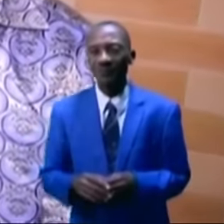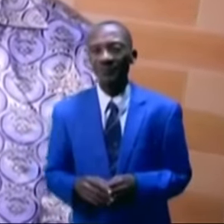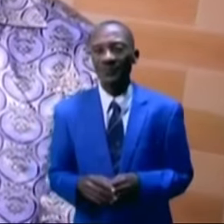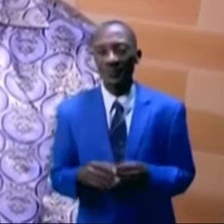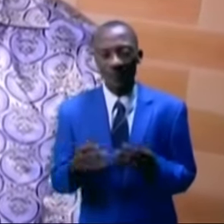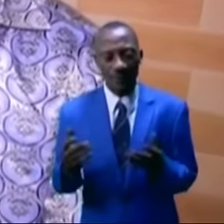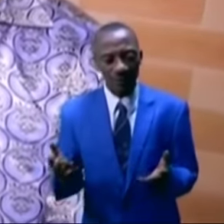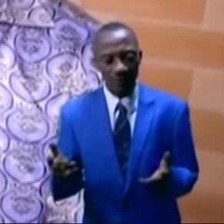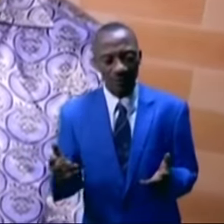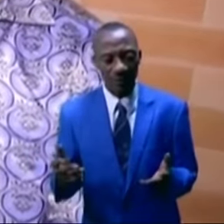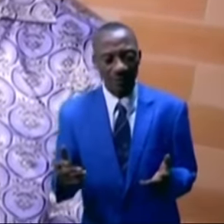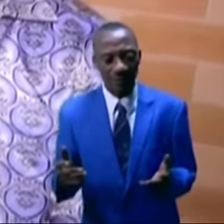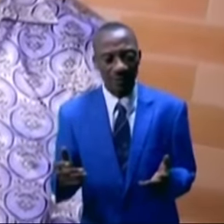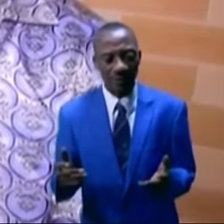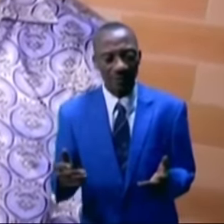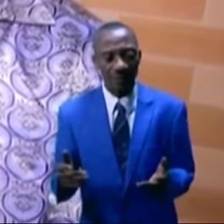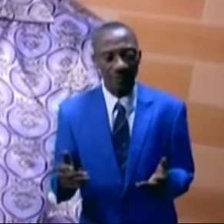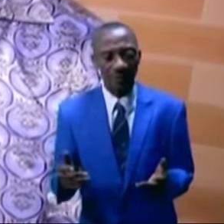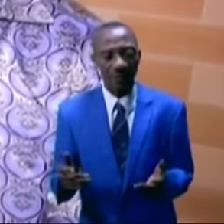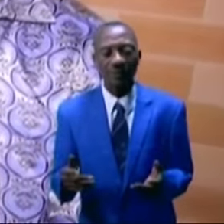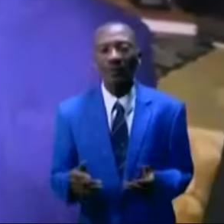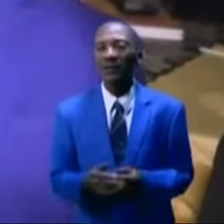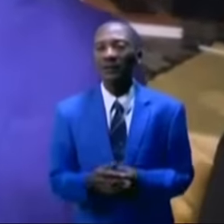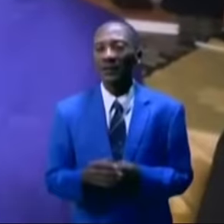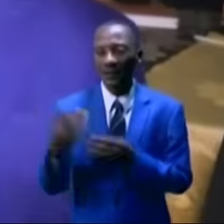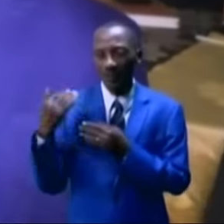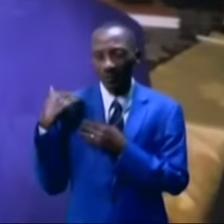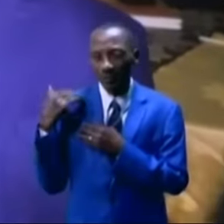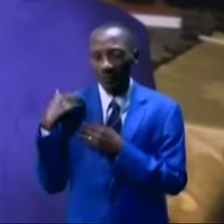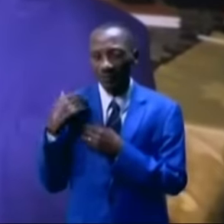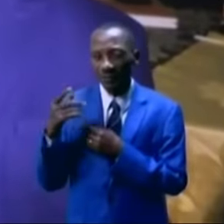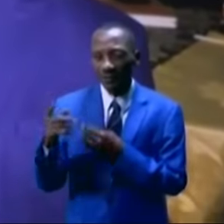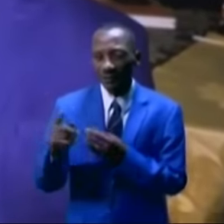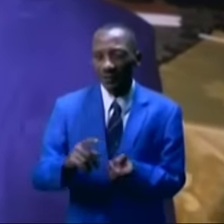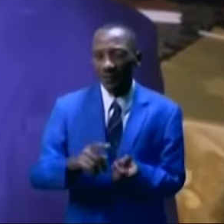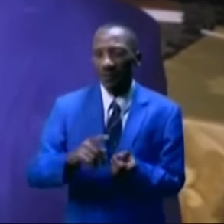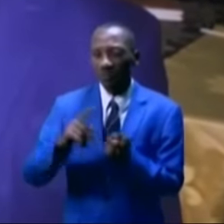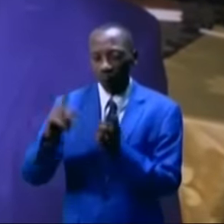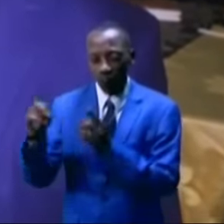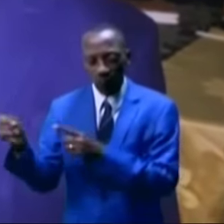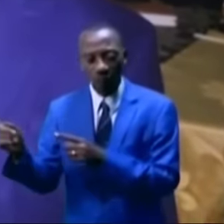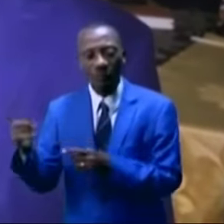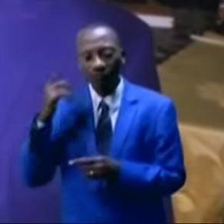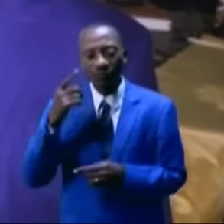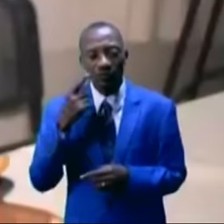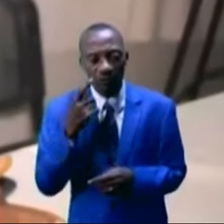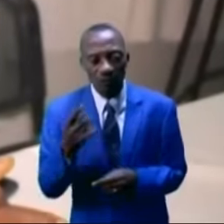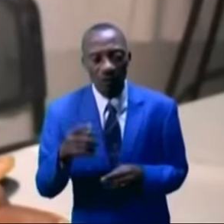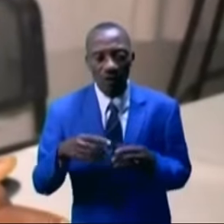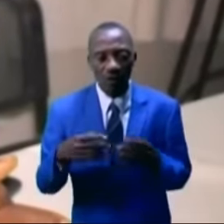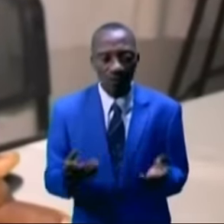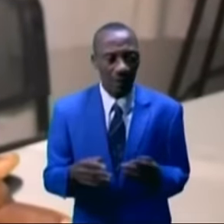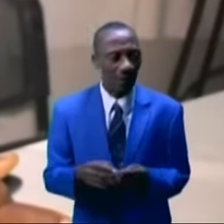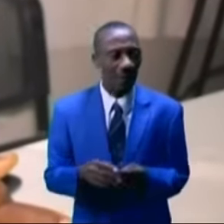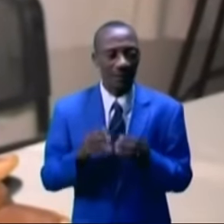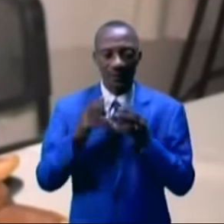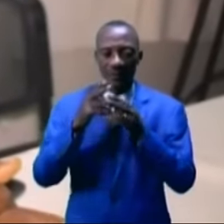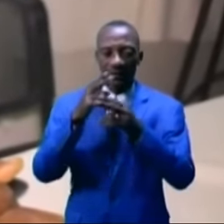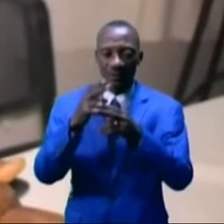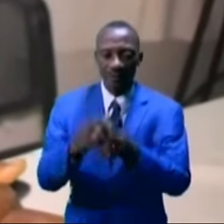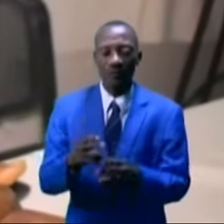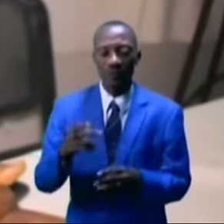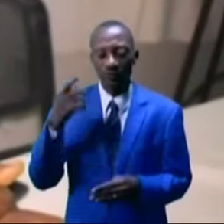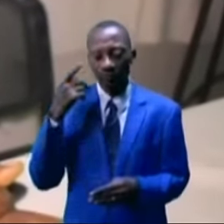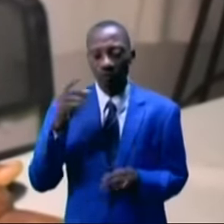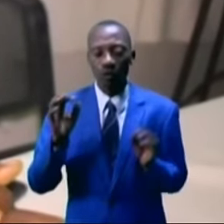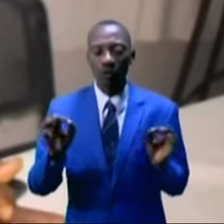Tshifuanka, a mobilisé toutes les intelligentsias de cette province à accompagner les nouveaux gouverneurs pour la matérialisation de la vision